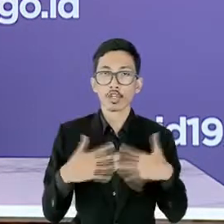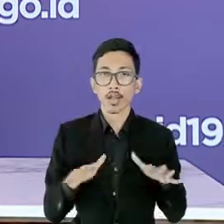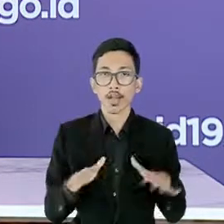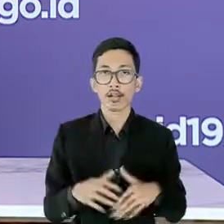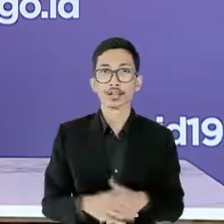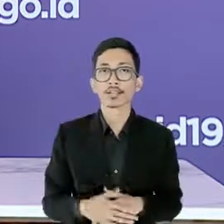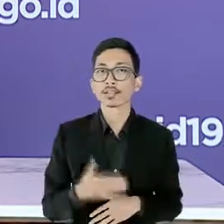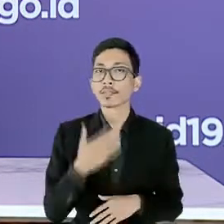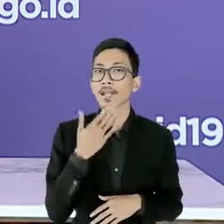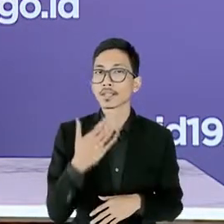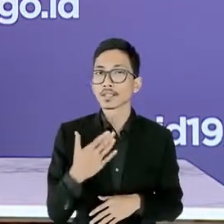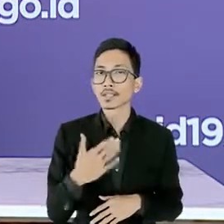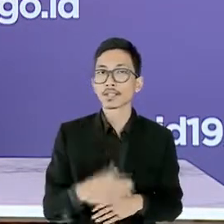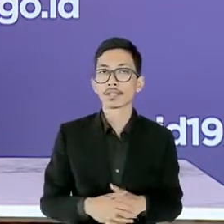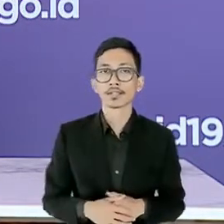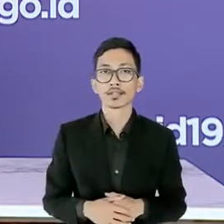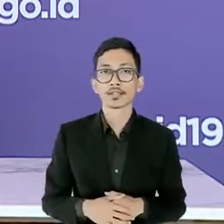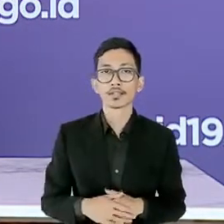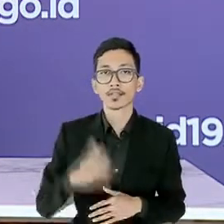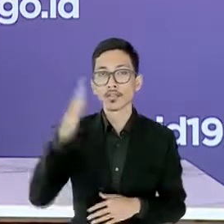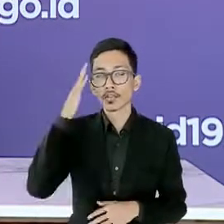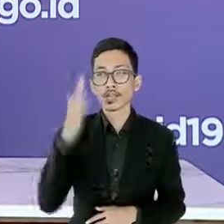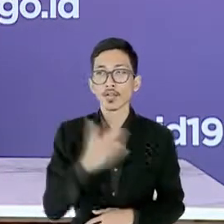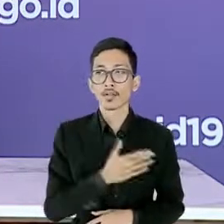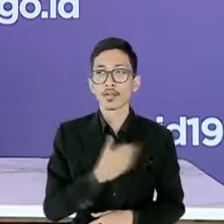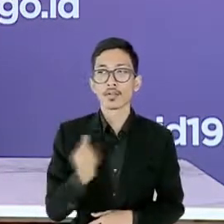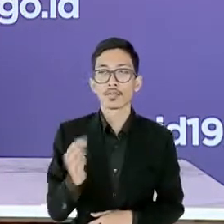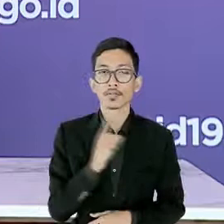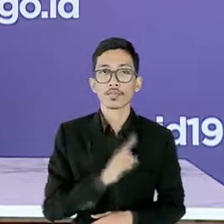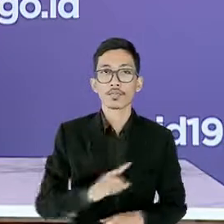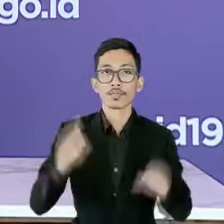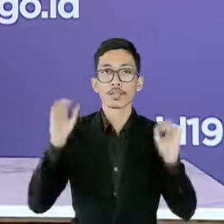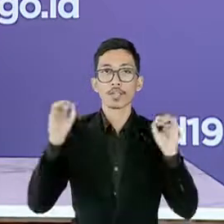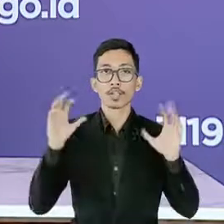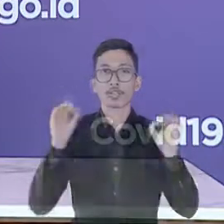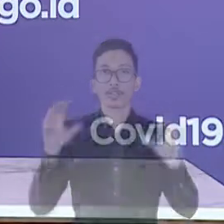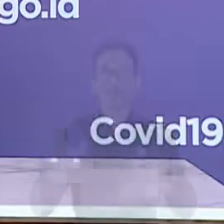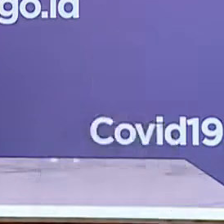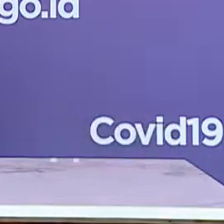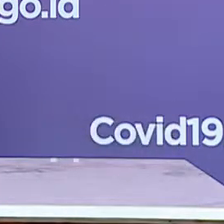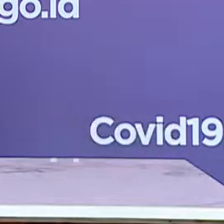perhatiannya Wassalamualaikum warohmatullohi wabarokatuh